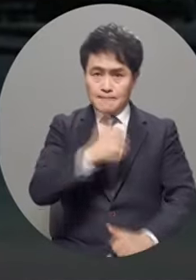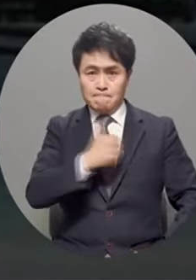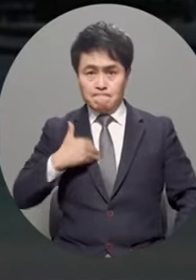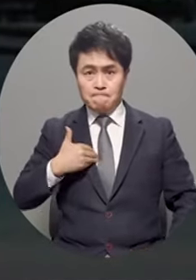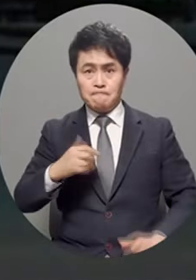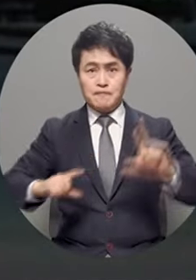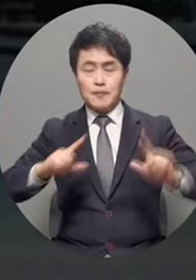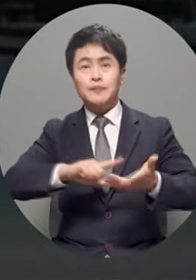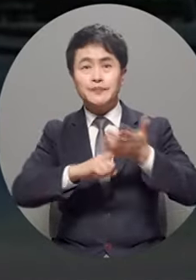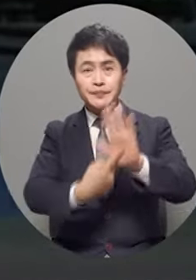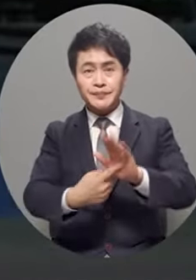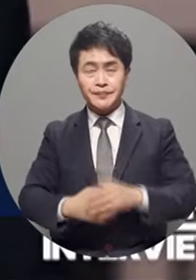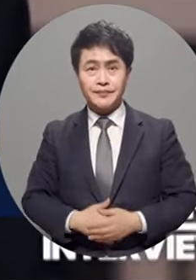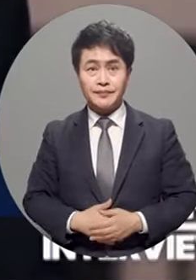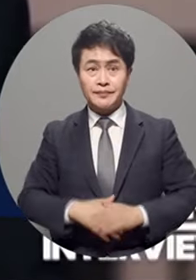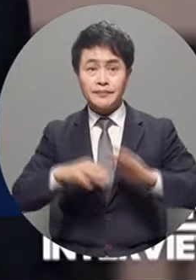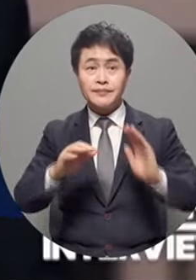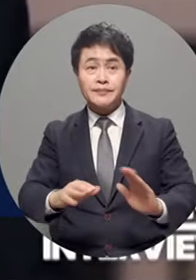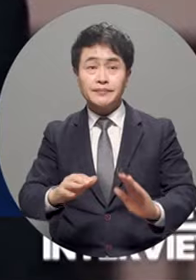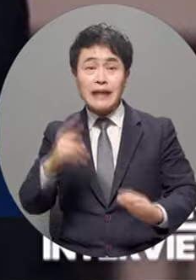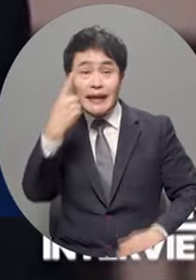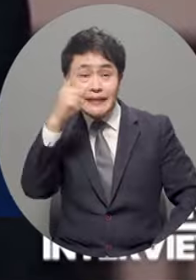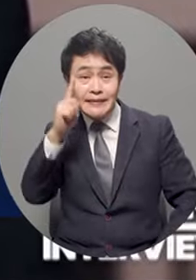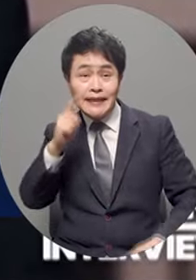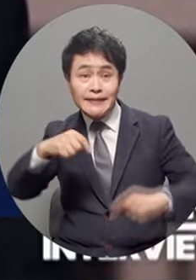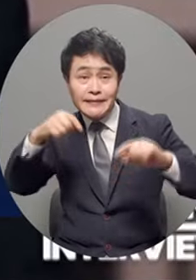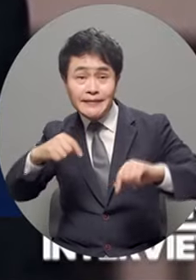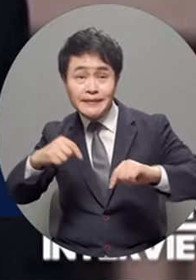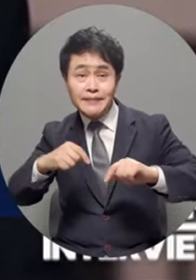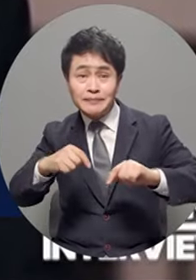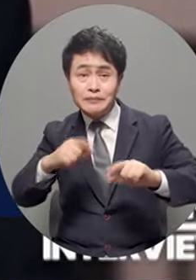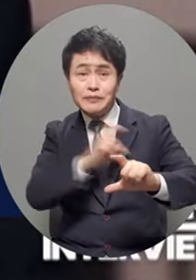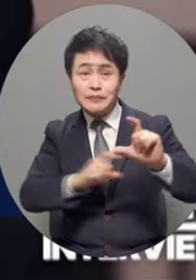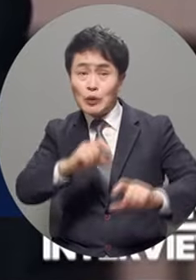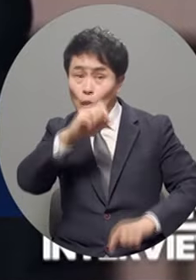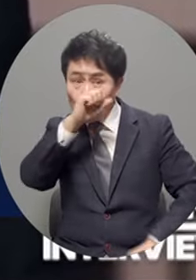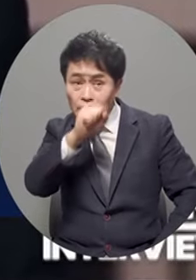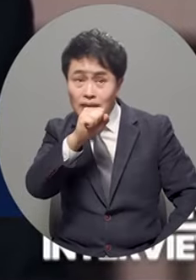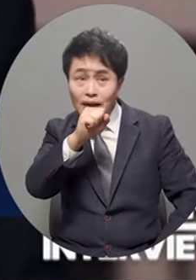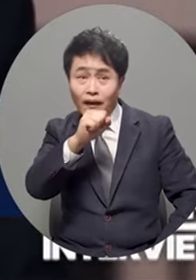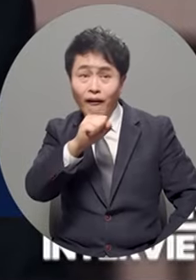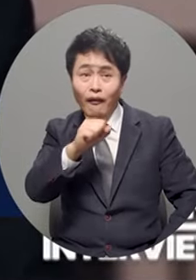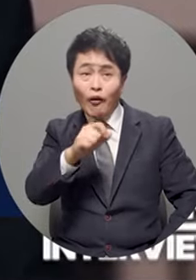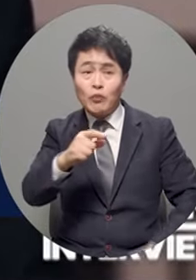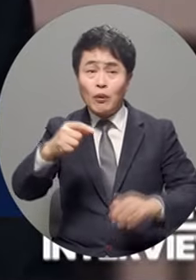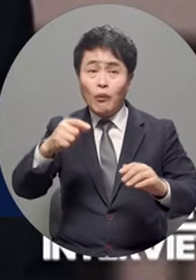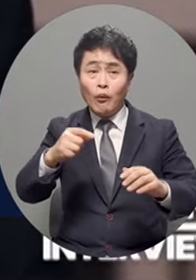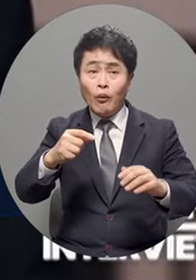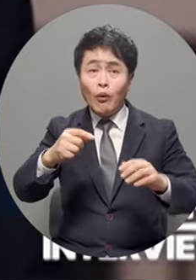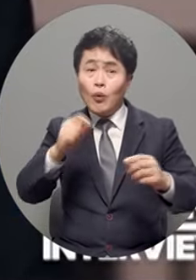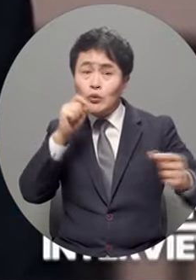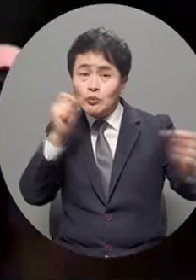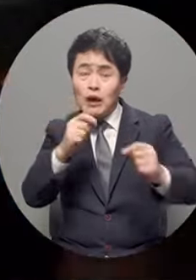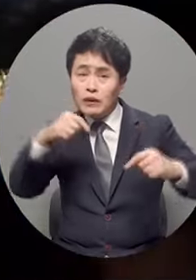표출하고 있습니다. Wouldn't it be better to negotiate with Russia? Sooner or later, it will result in